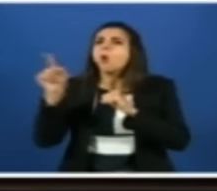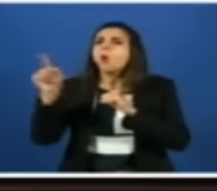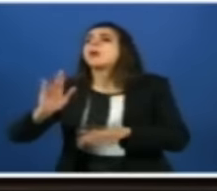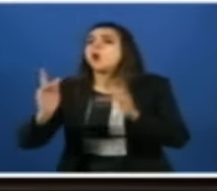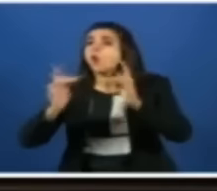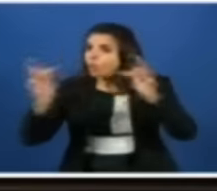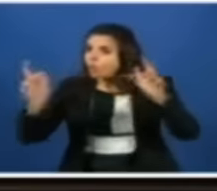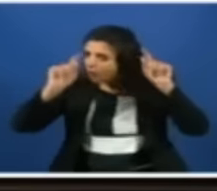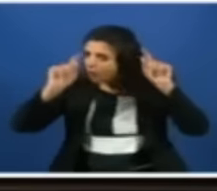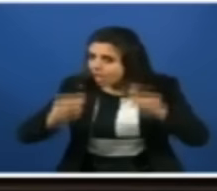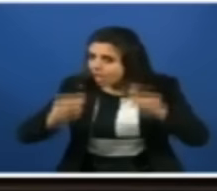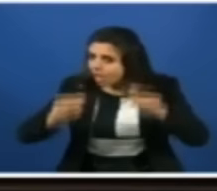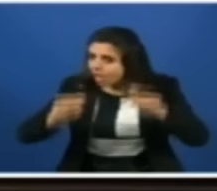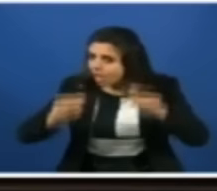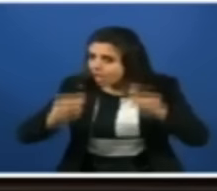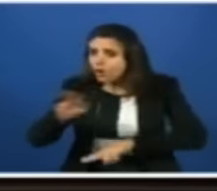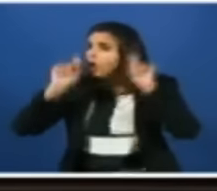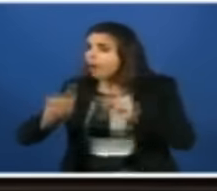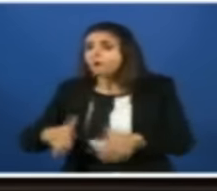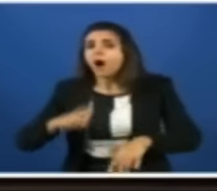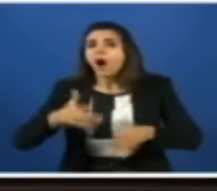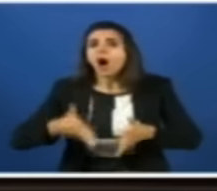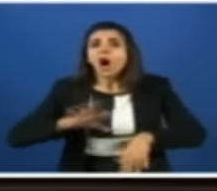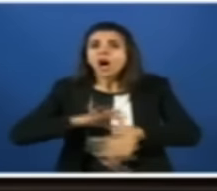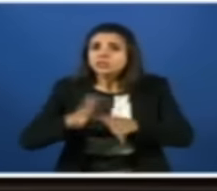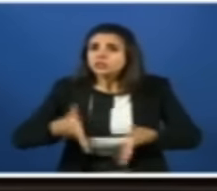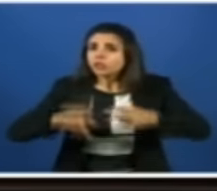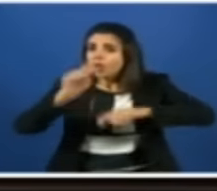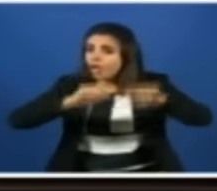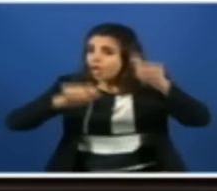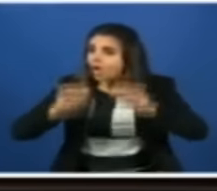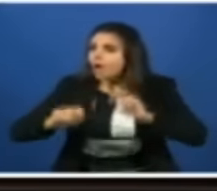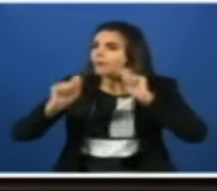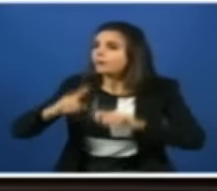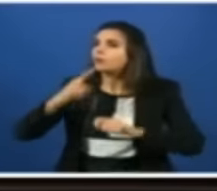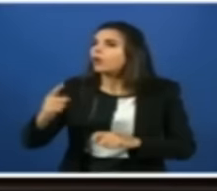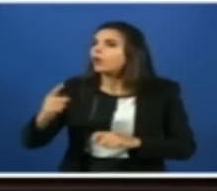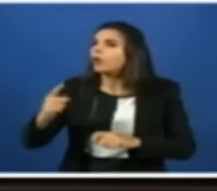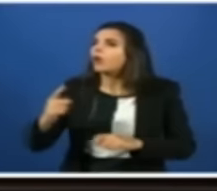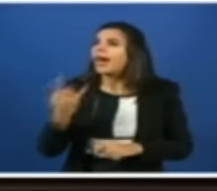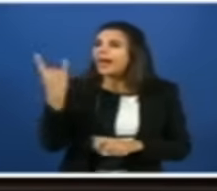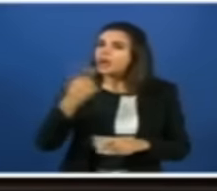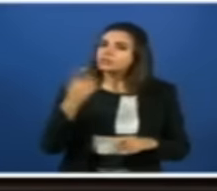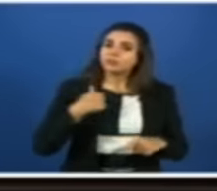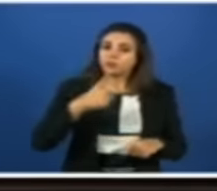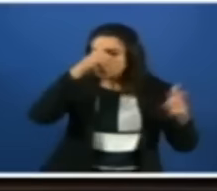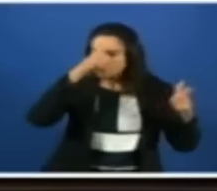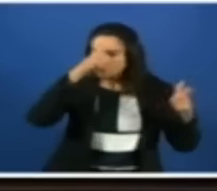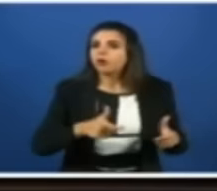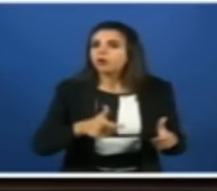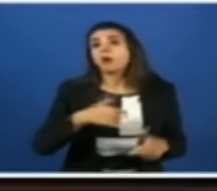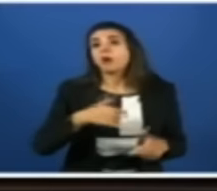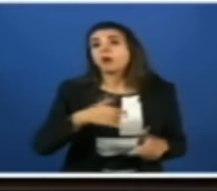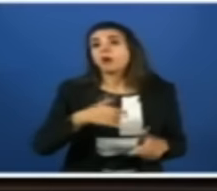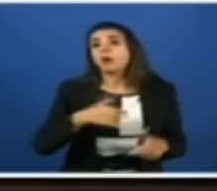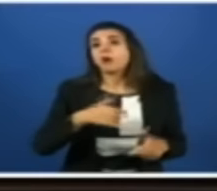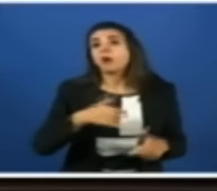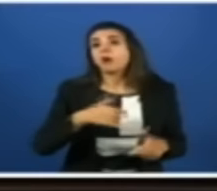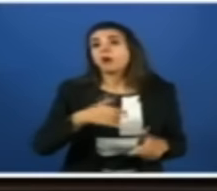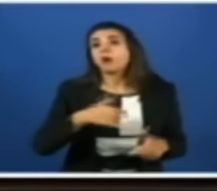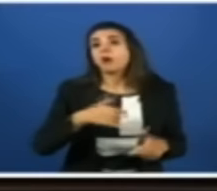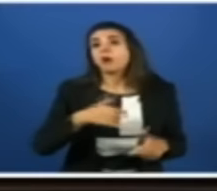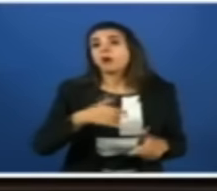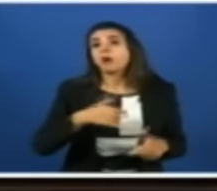köprü yapın, yol yapın, hastane yapın diye bağırıyorlar. Bizim geziciler de havaalanı yapmayın,